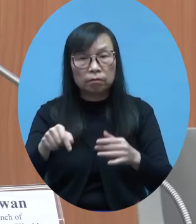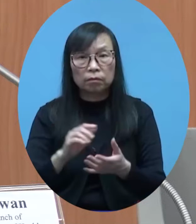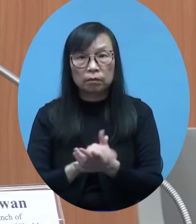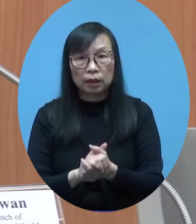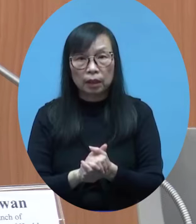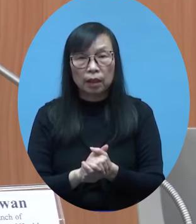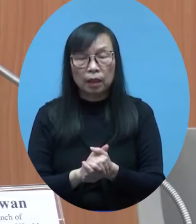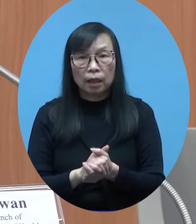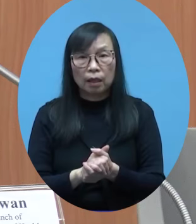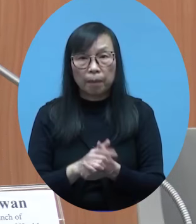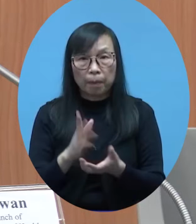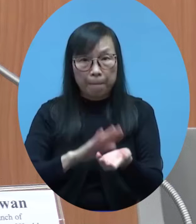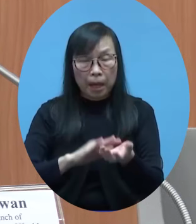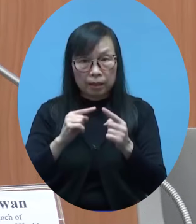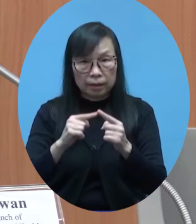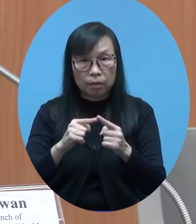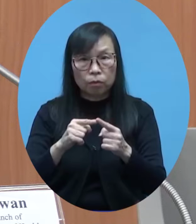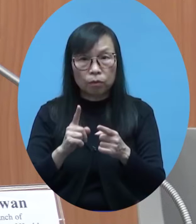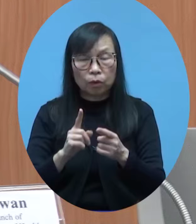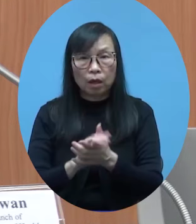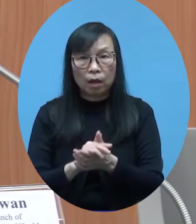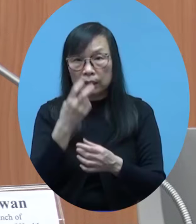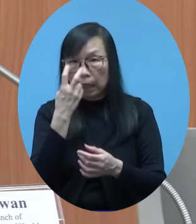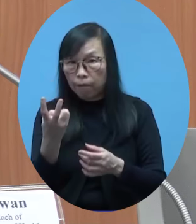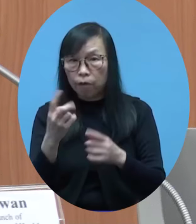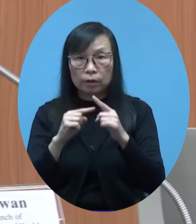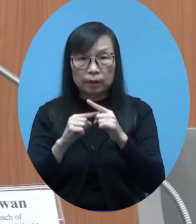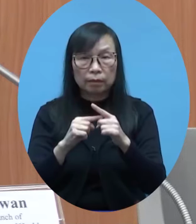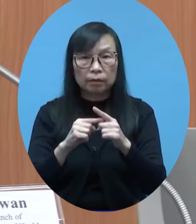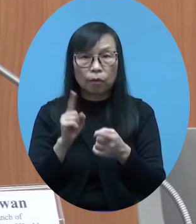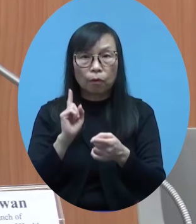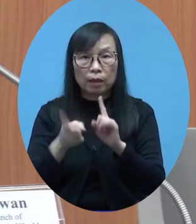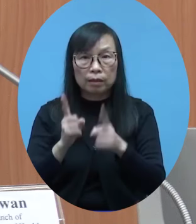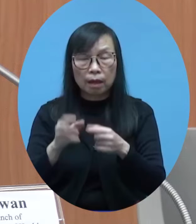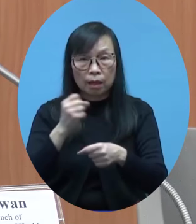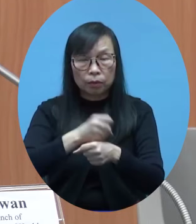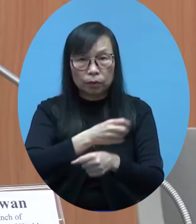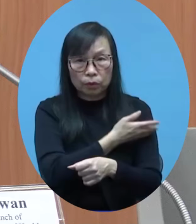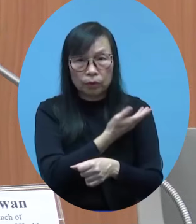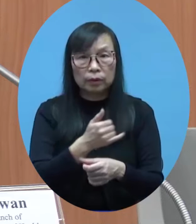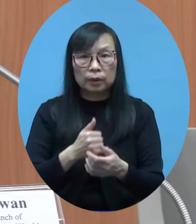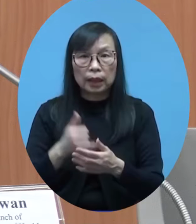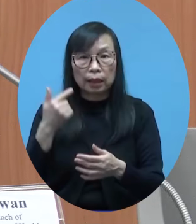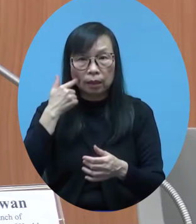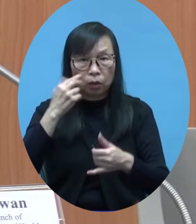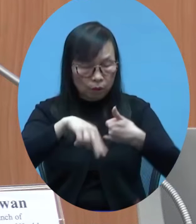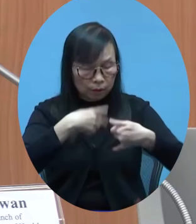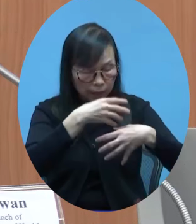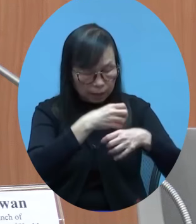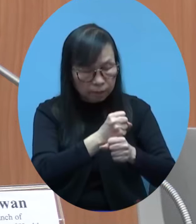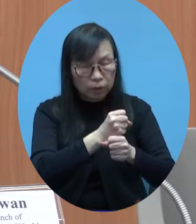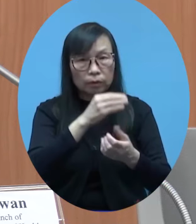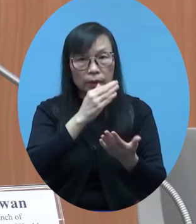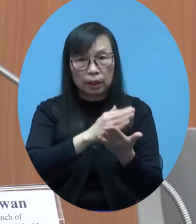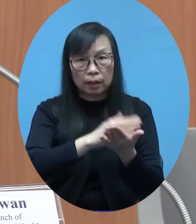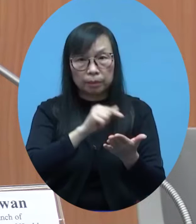已經無論病人咧、visitor 啦，即係探訪者或者我哋員工咧，其實已經係入咗強制檢測嗰度啦。